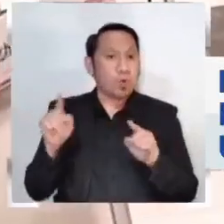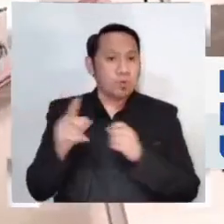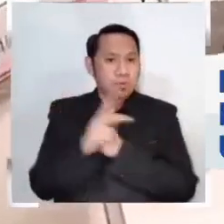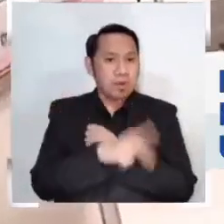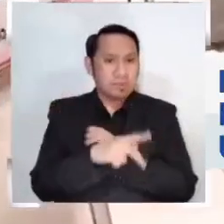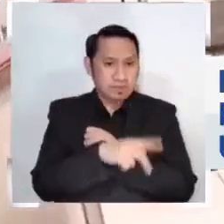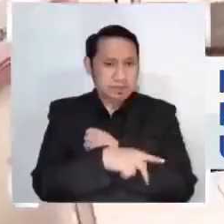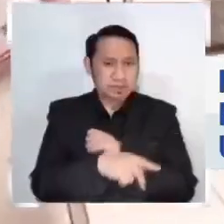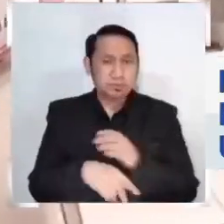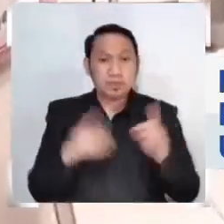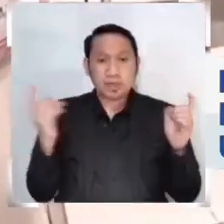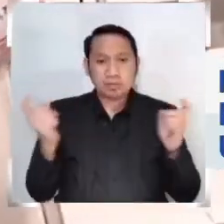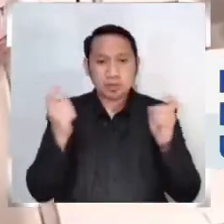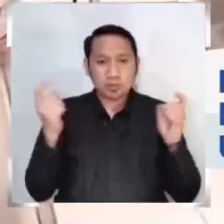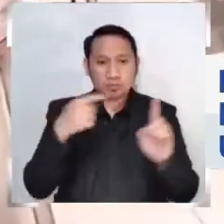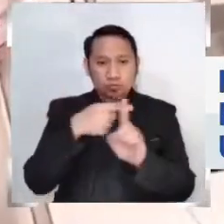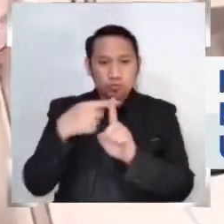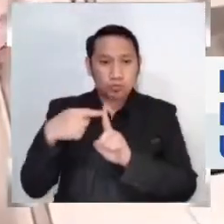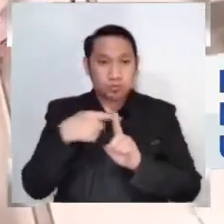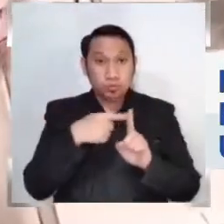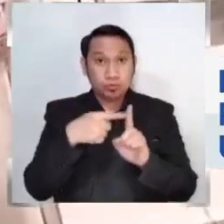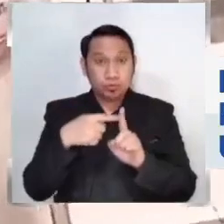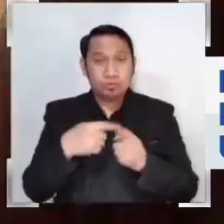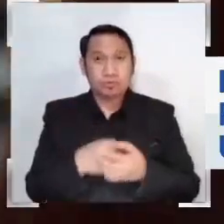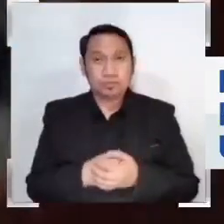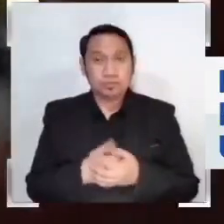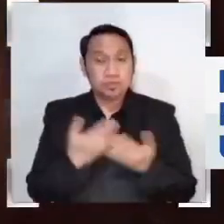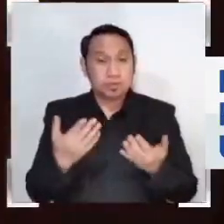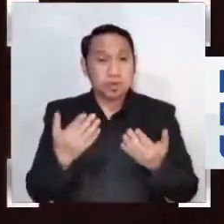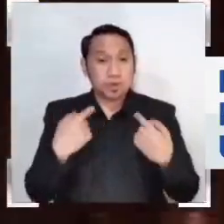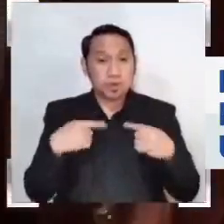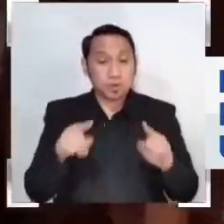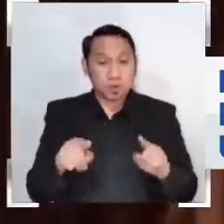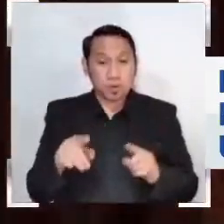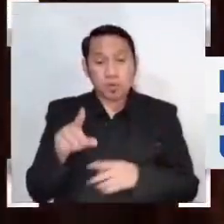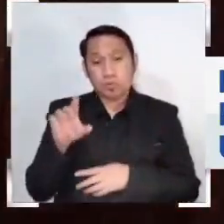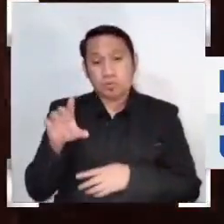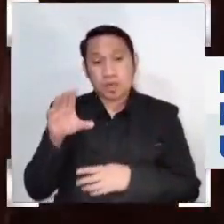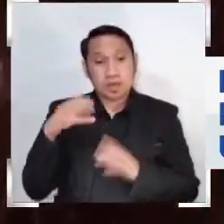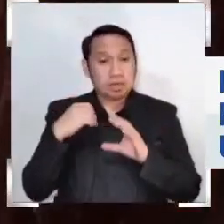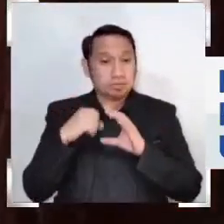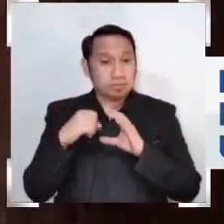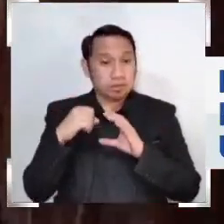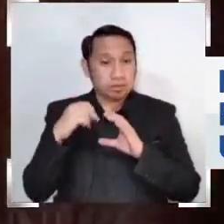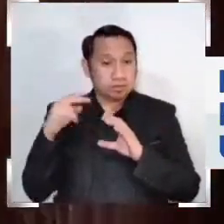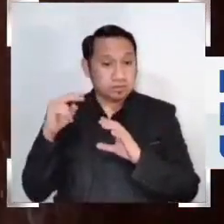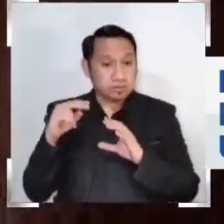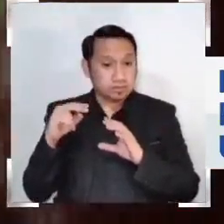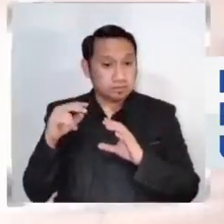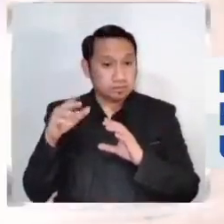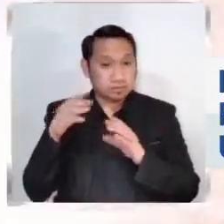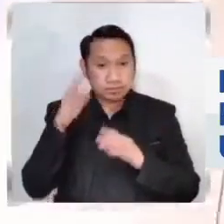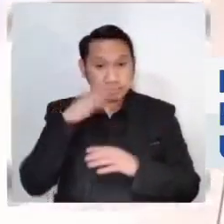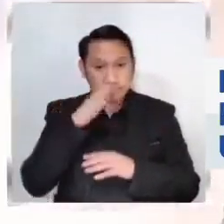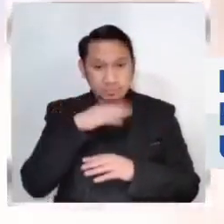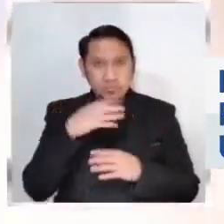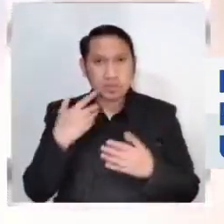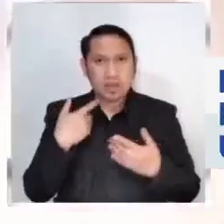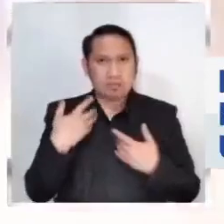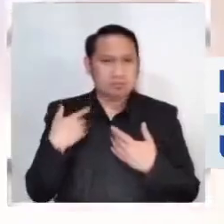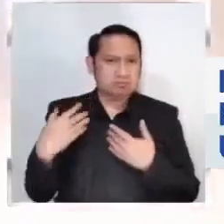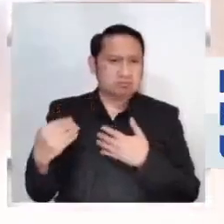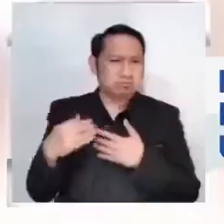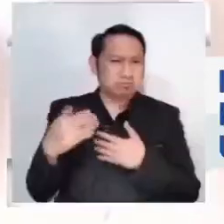Ang magkasintahang Tin at Kenneth na padayat Camarines Norte, nadala na raw sa dami ng pasahero noong mga nakaraang taon nilang pag-uwi.